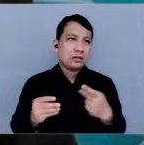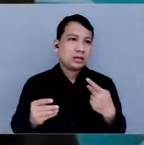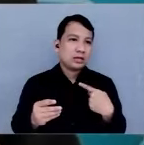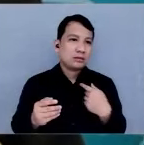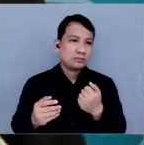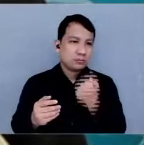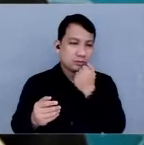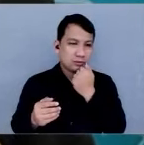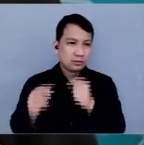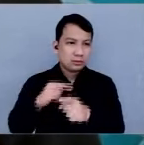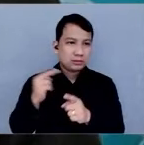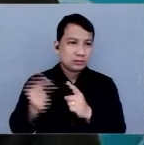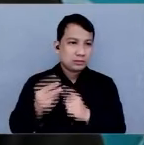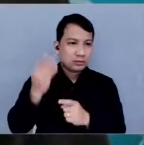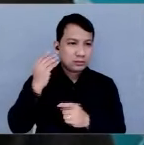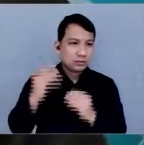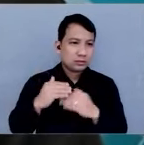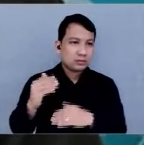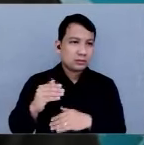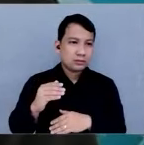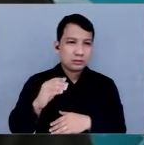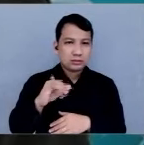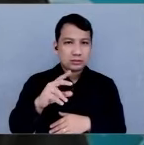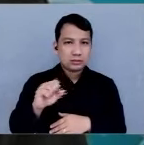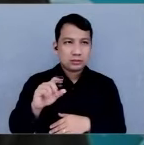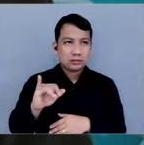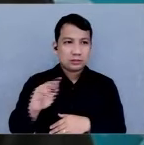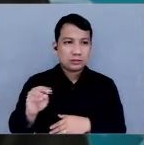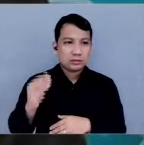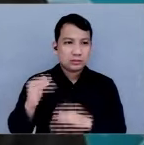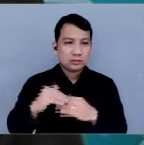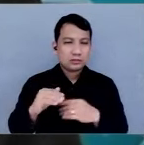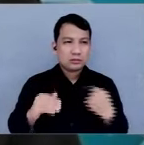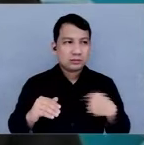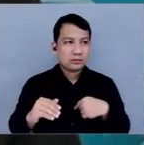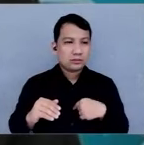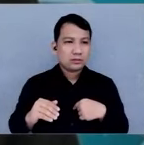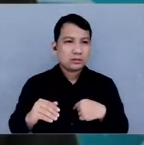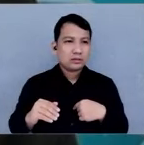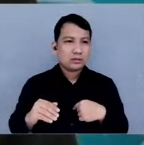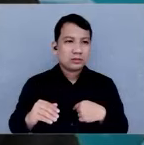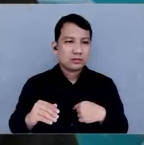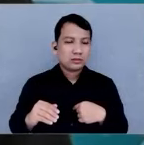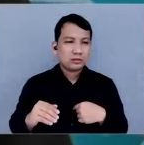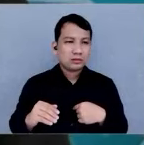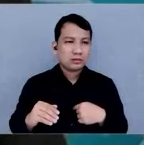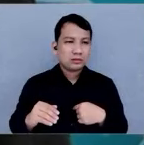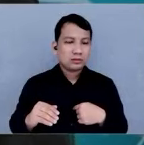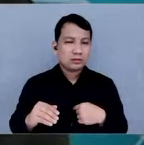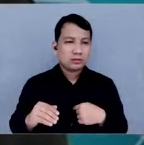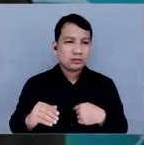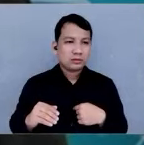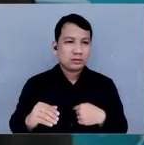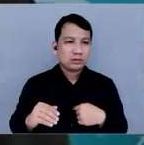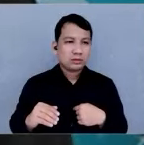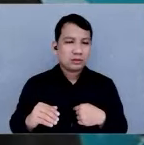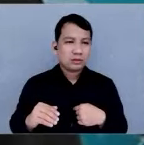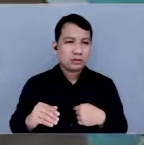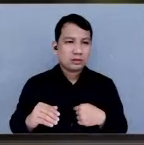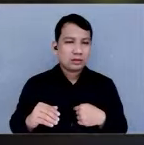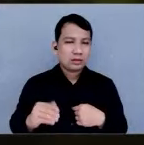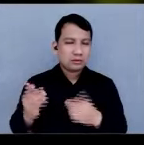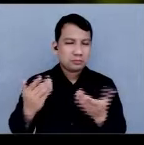when it comes to cannabis na masyado siyang nasa nasa dark